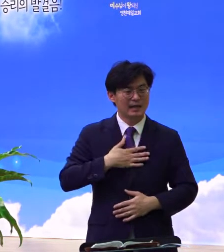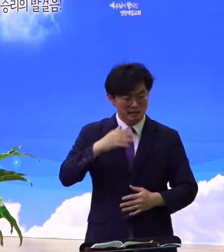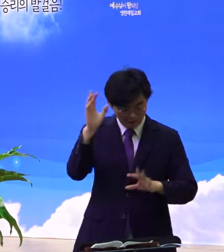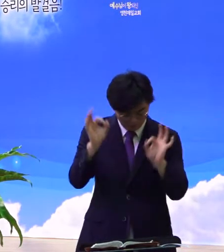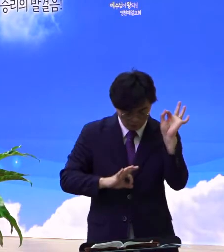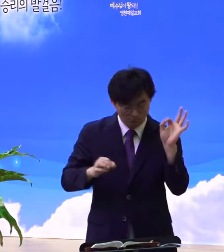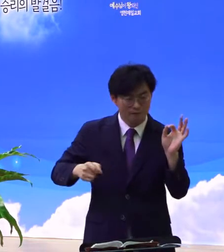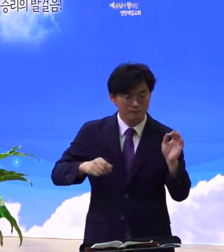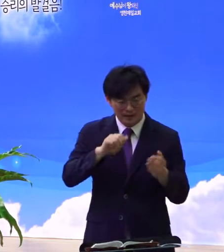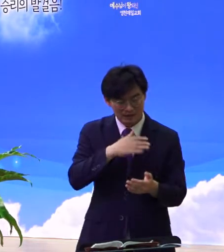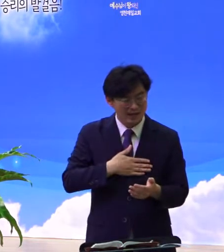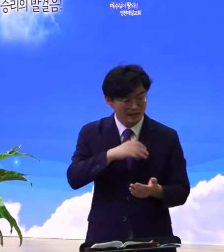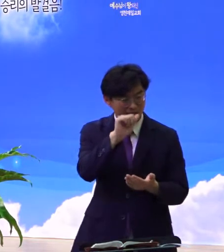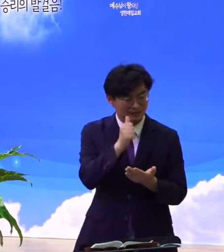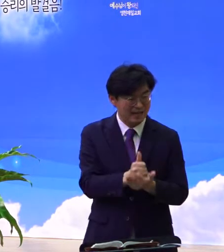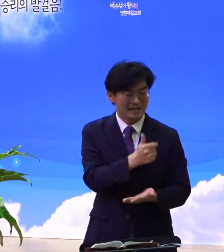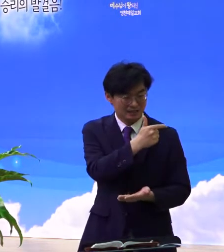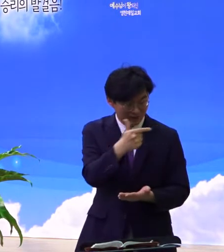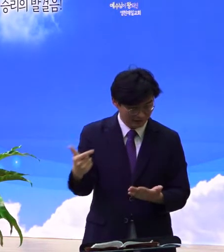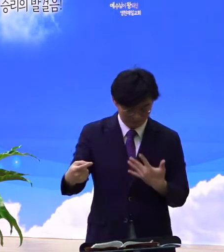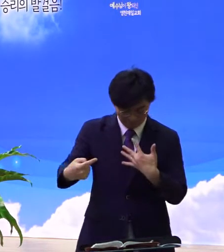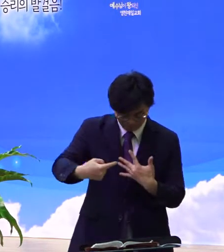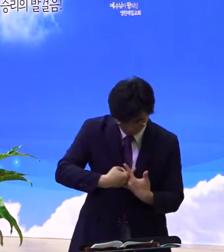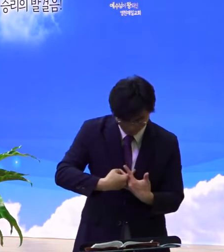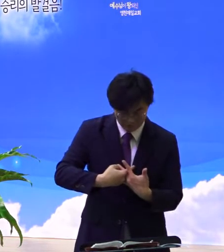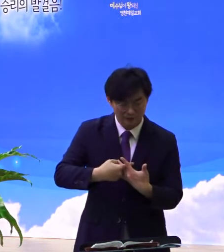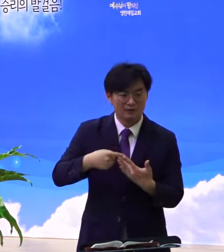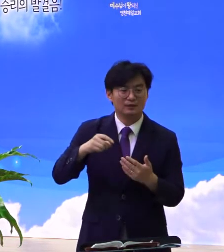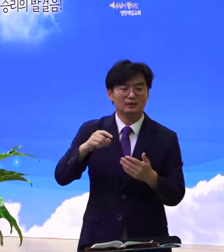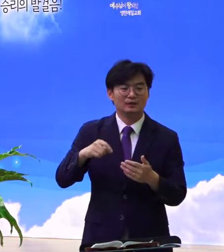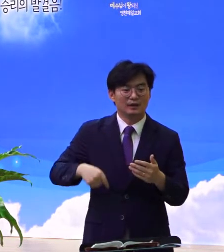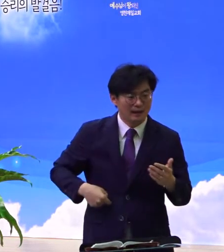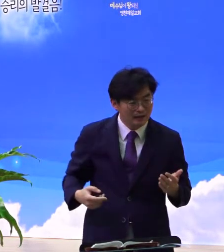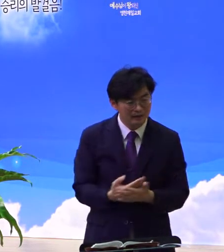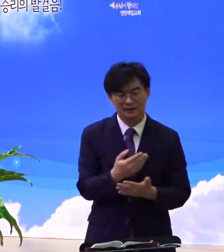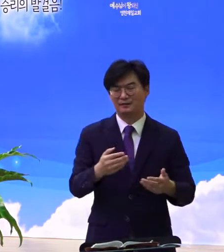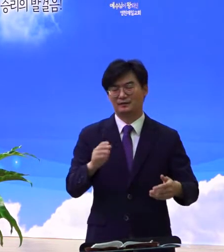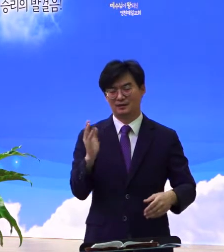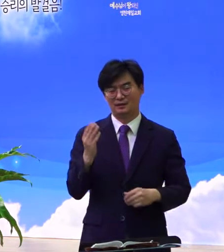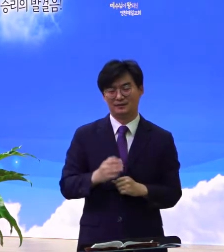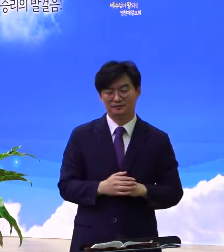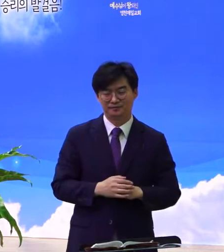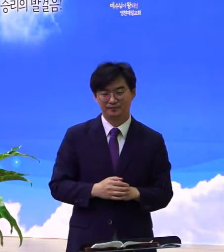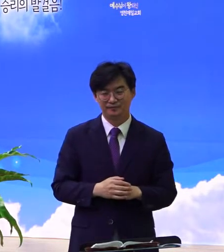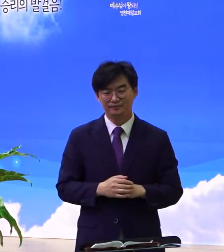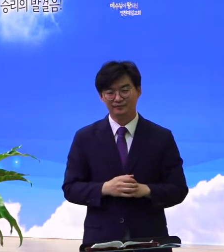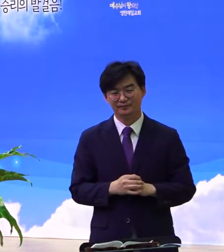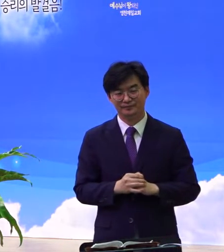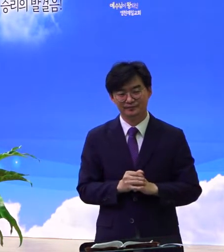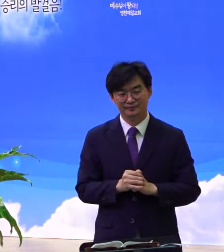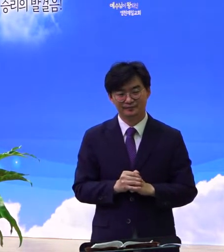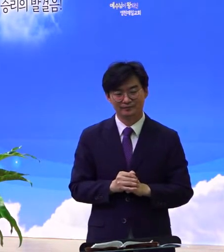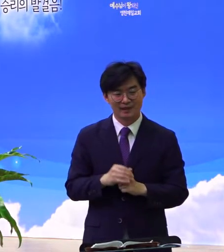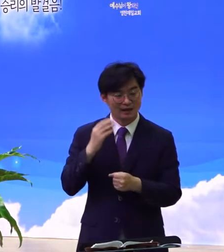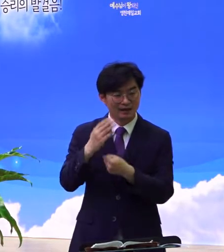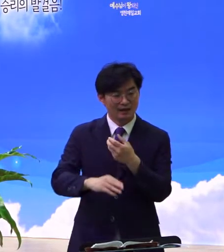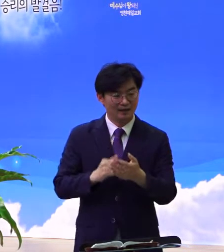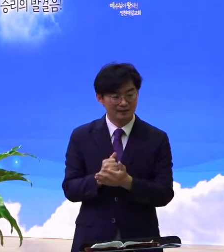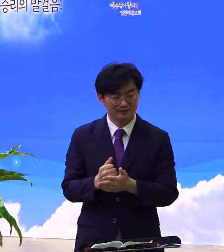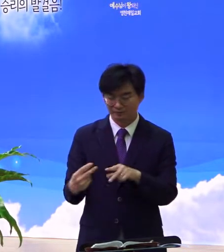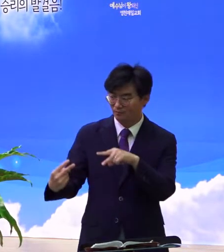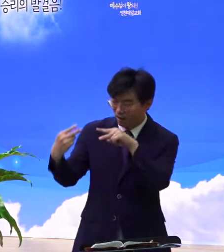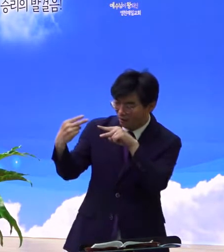되고, 그래서 하나님 앞에 엎드려서 하나님 앞에 용서를 구하고 회개하게 됩니다. 그리고 하나님을 보게